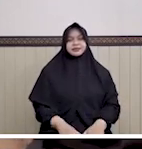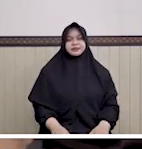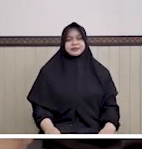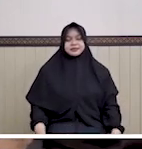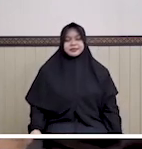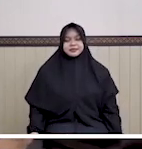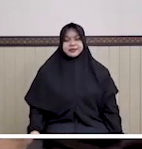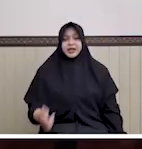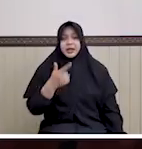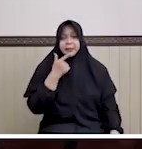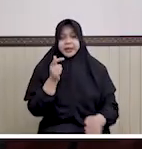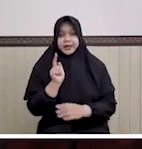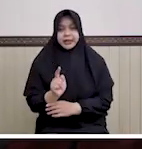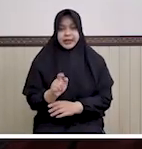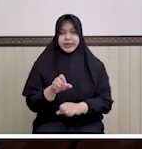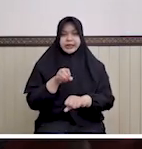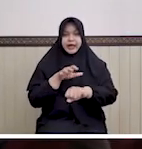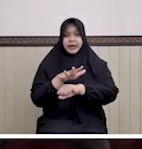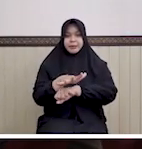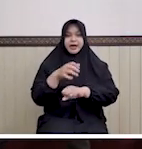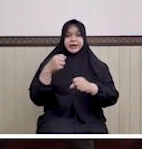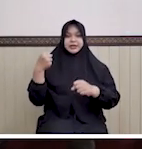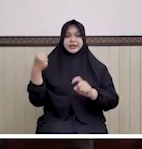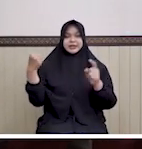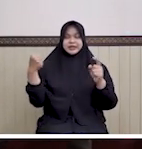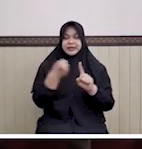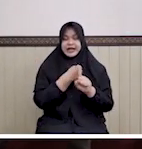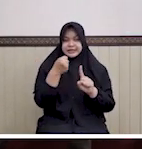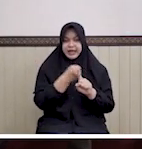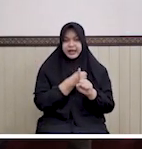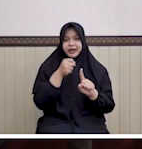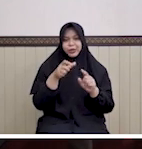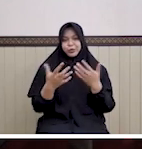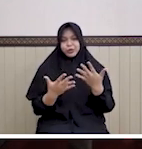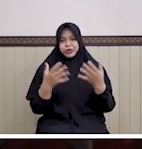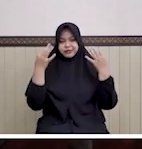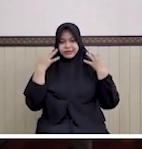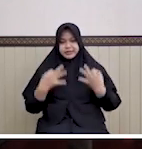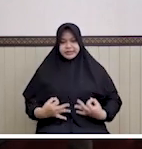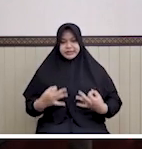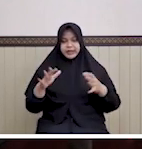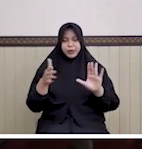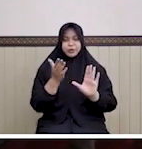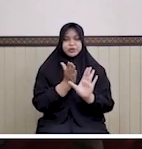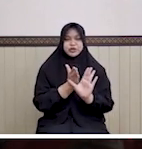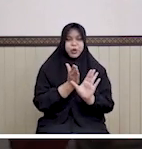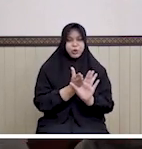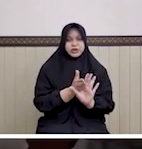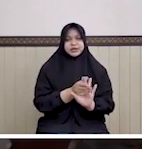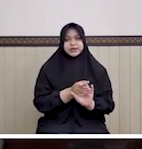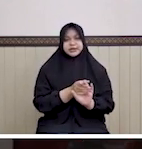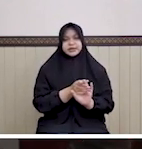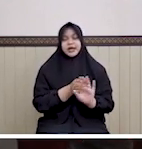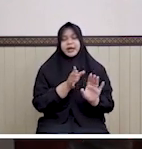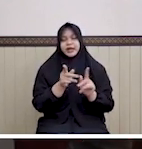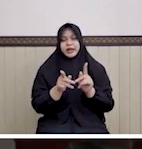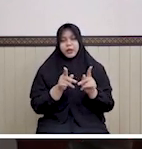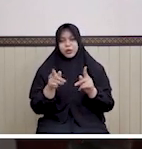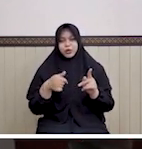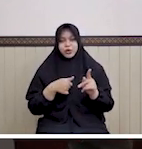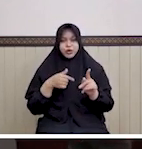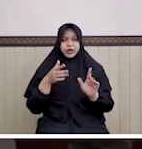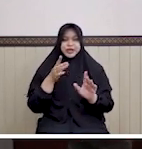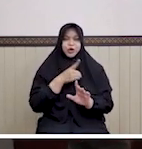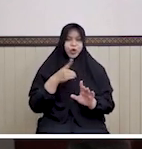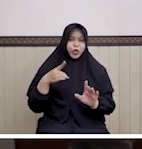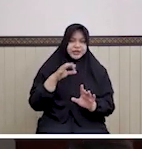Yang penting dia dampak dari kekerasan dari kekerasan baik itu fisik maupun psikologis Yaya Riya artinya ketika ke